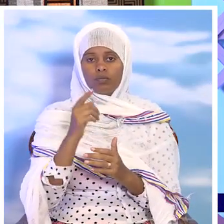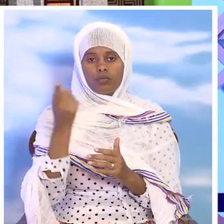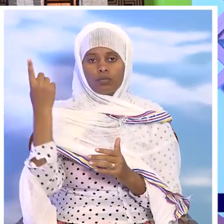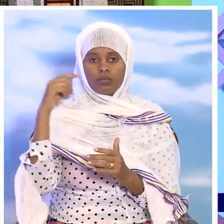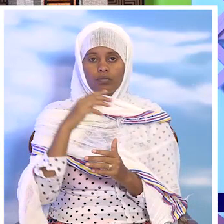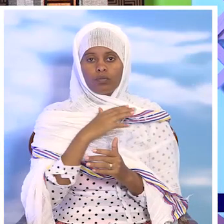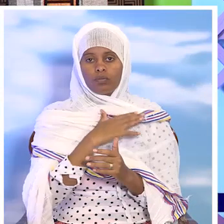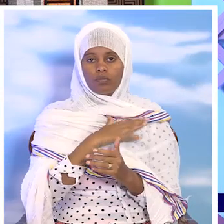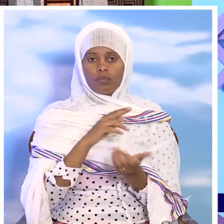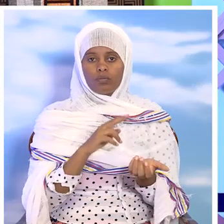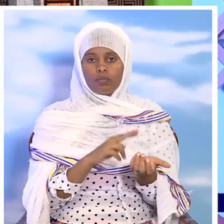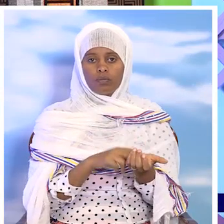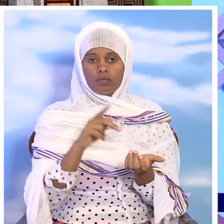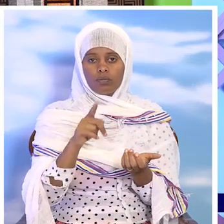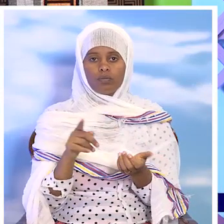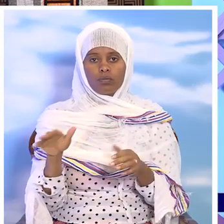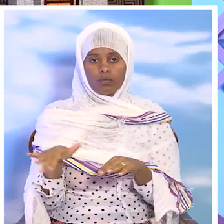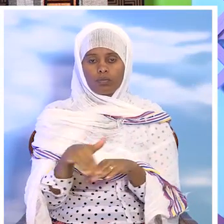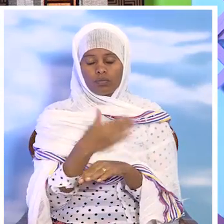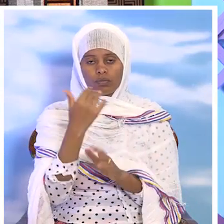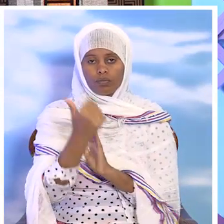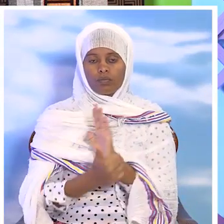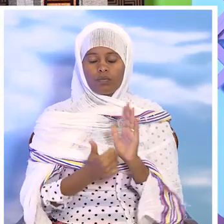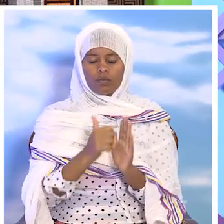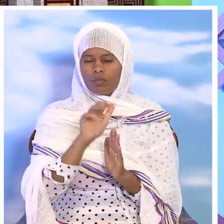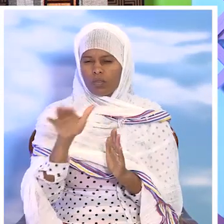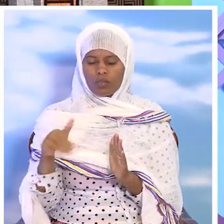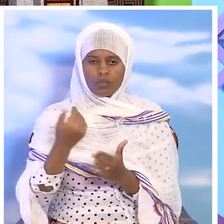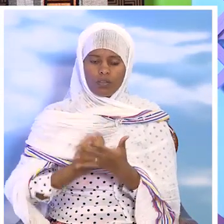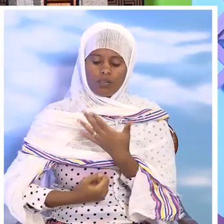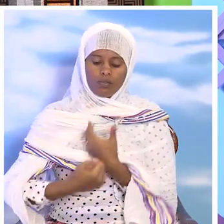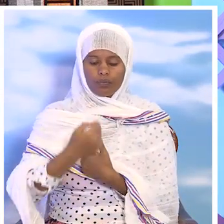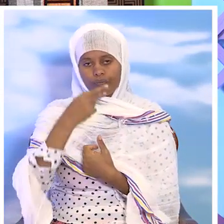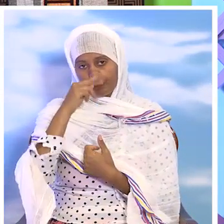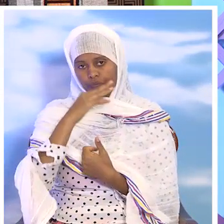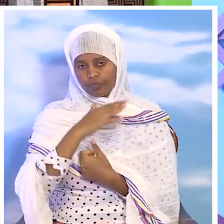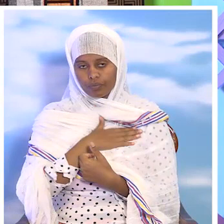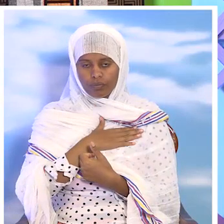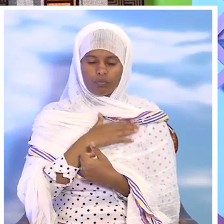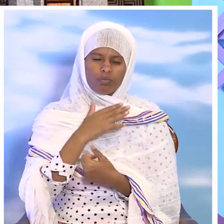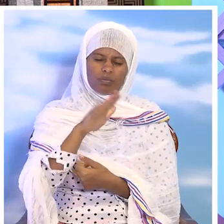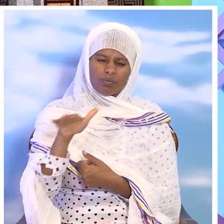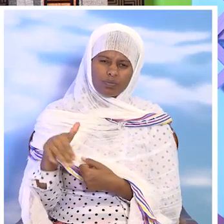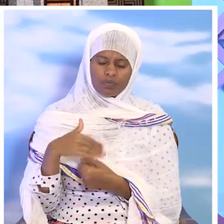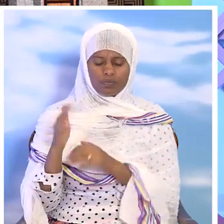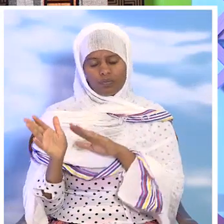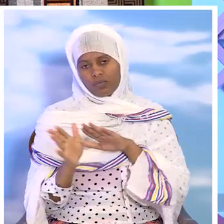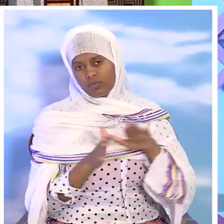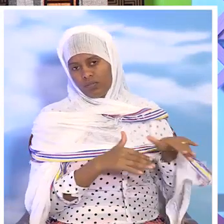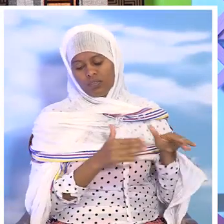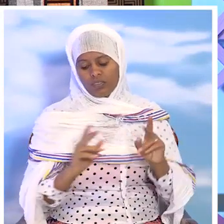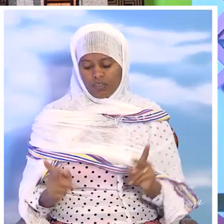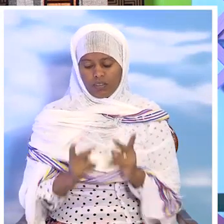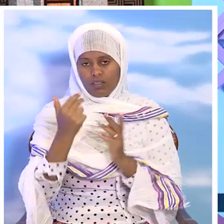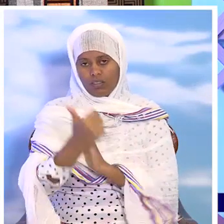እግዚአብሔር ኣምላኽና ብሓቂ ዝሓለፈ ዓመት ኩሉ ሓጢአትና በደልና ኣበሳና ኩሉ ገዲፉ ኣብ